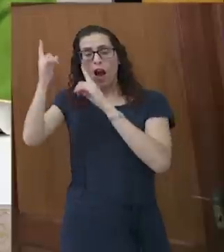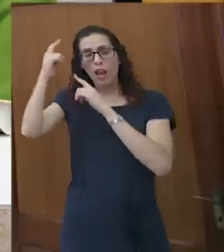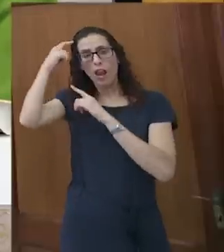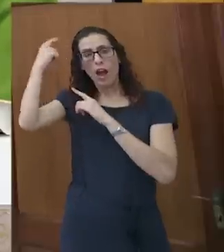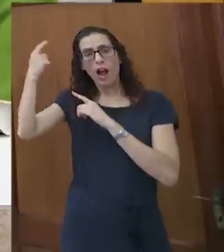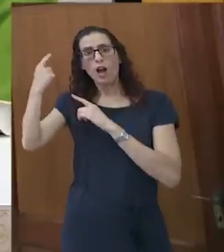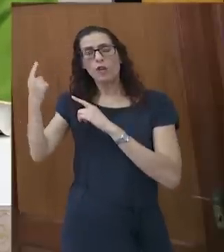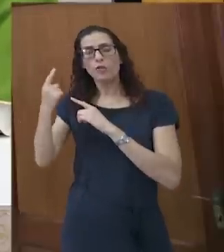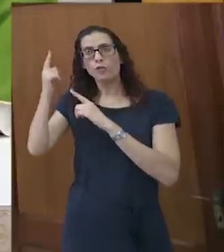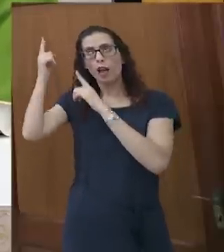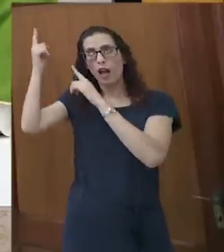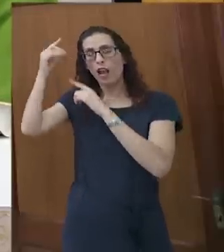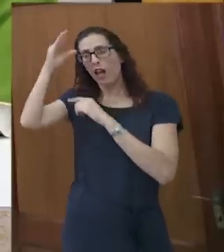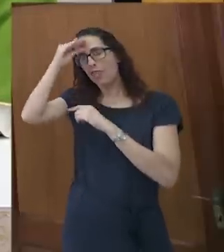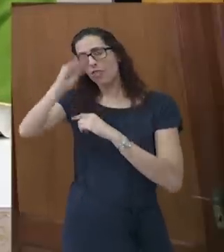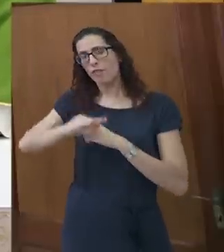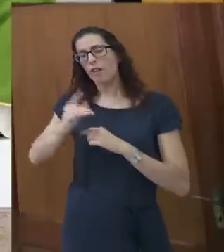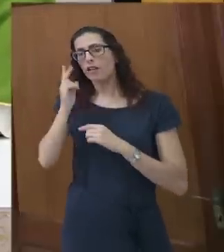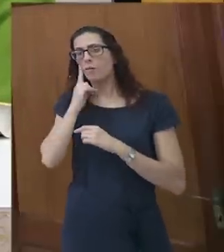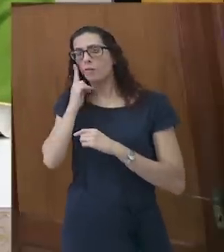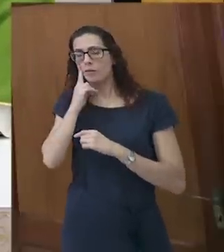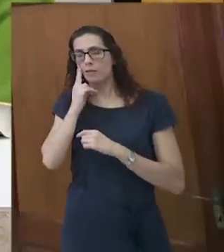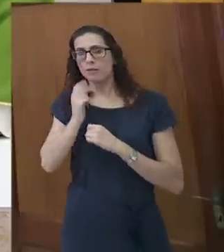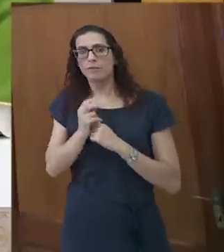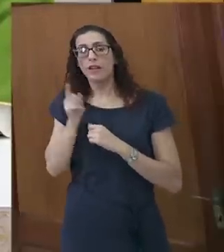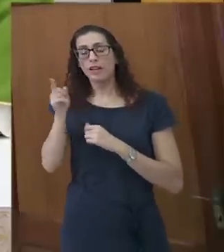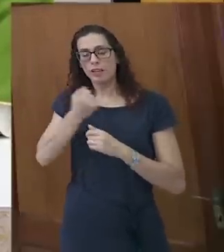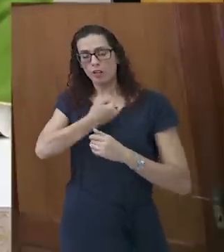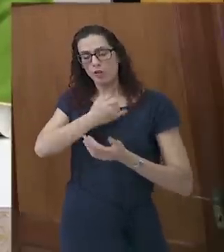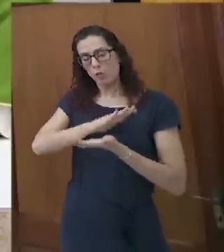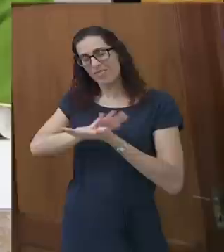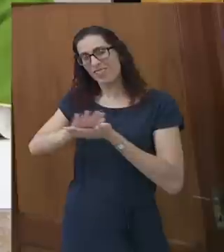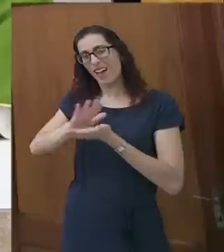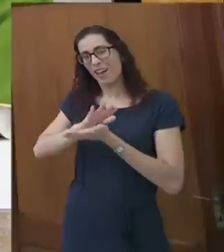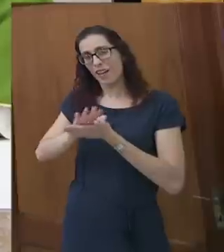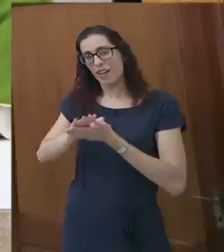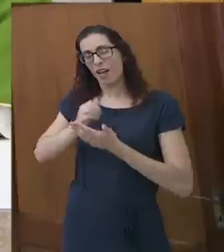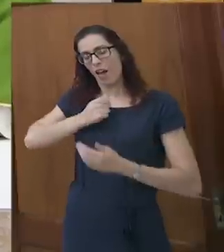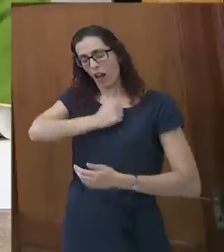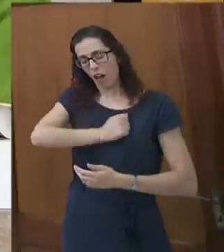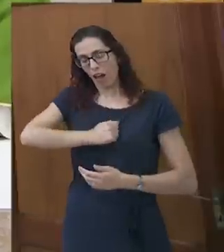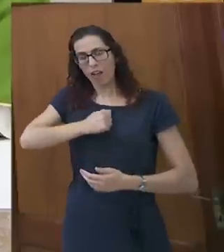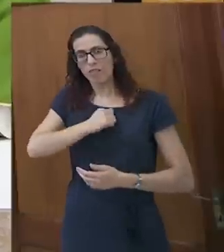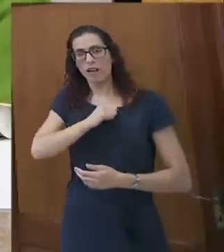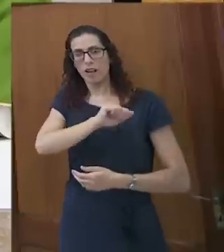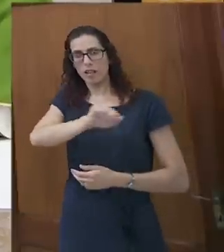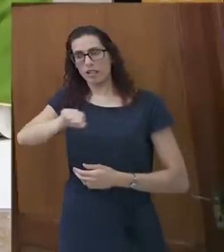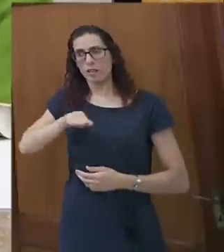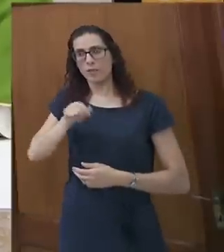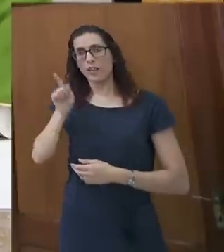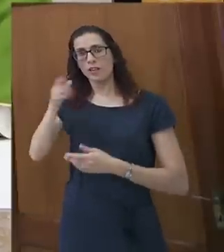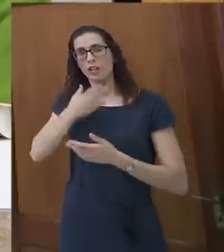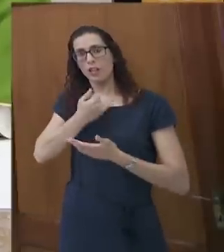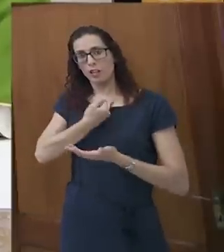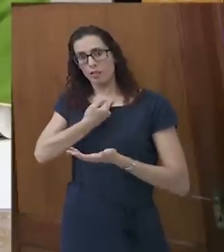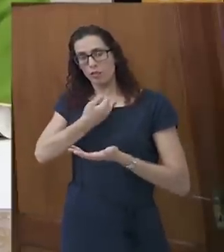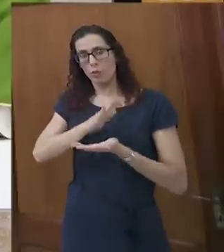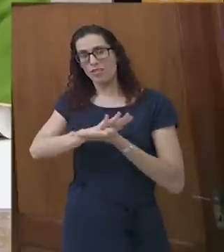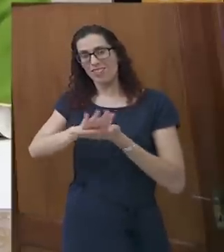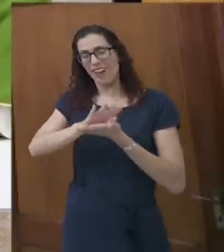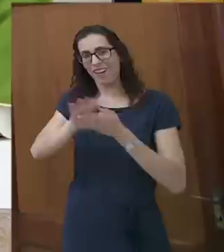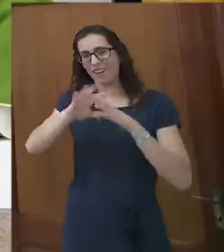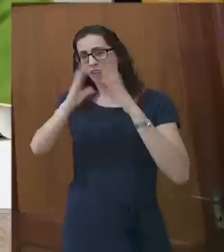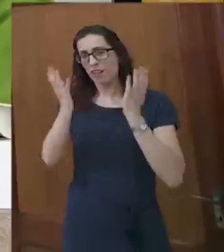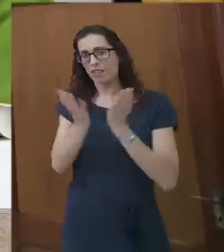Alla ħaruf talla bin il-Missier, inti tneħħid l-ubit tad-dinja ħenna lina, inti tneħħid l-ubit